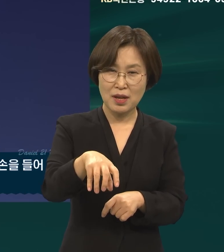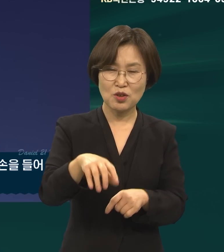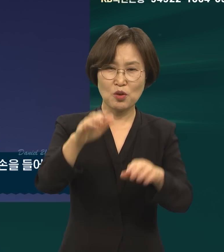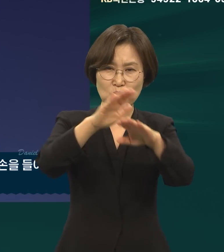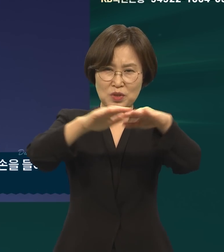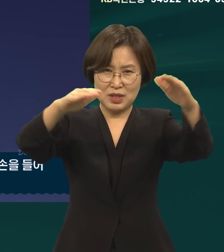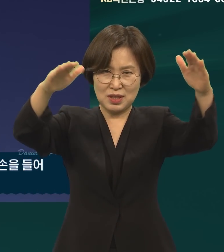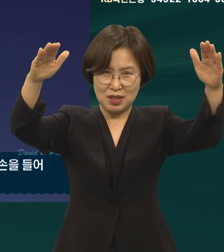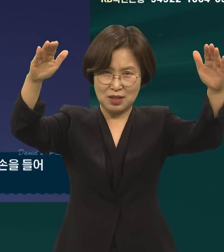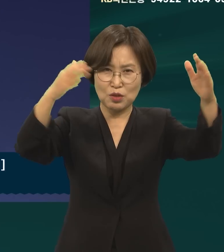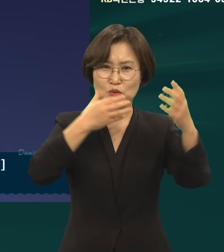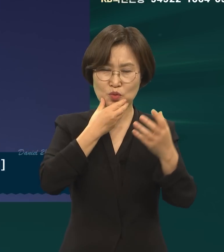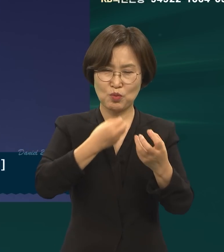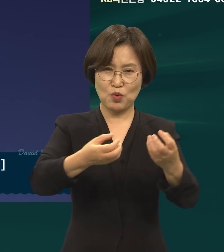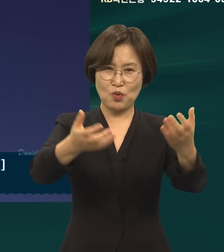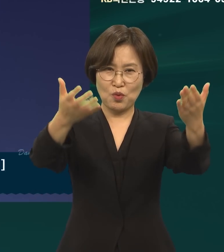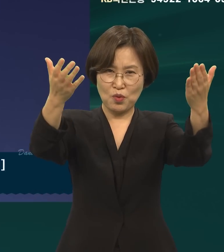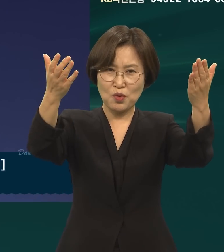그들에게 축복하시더니,